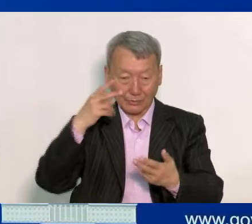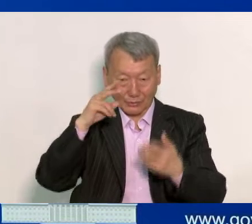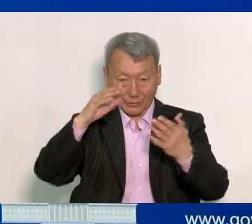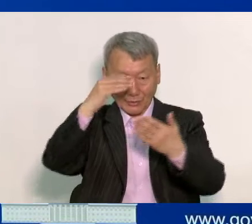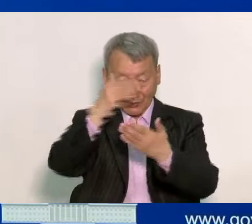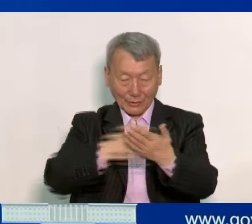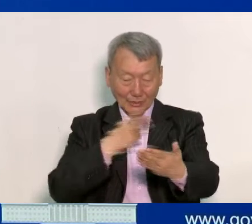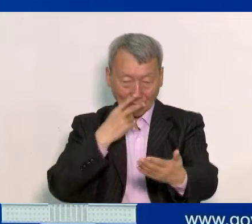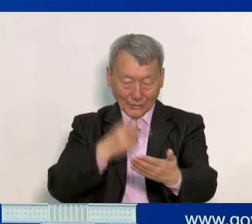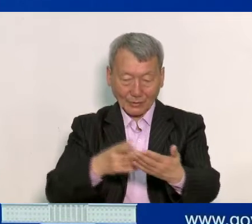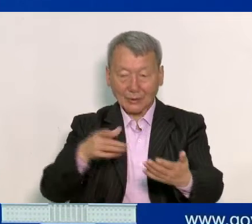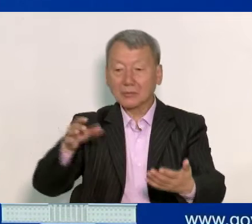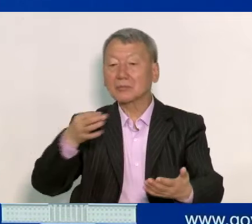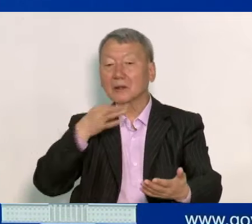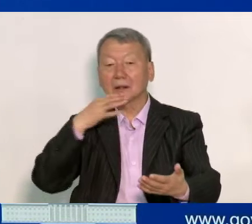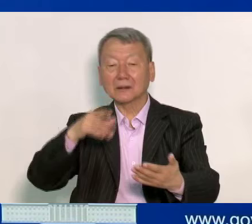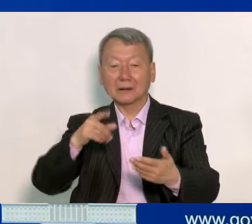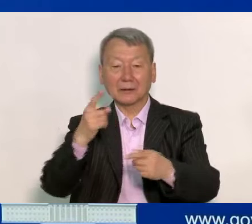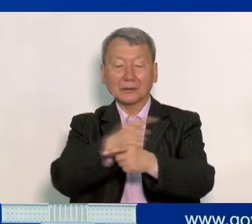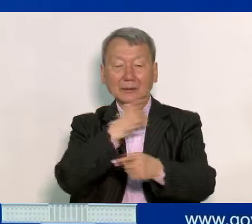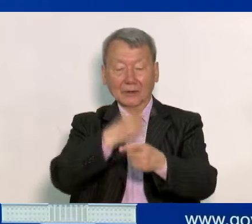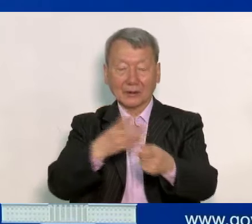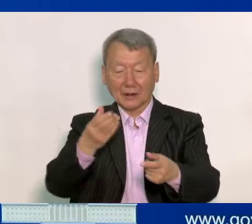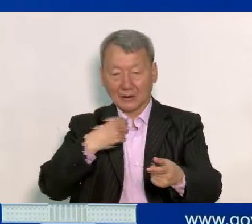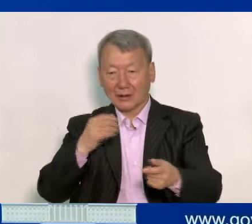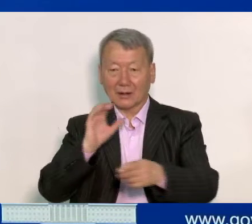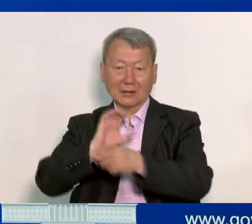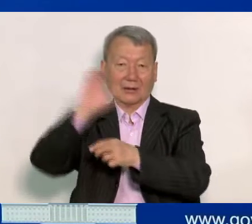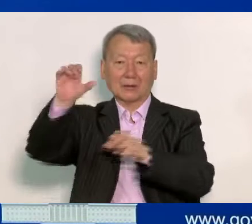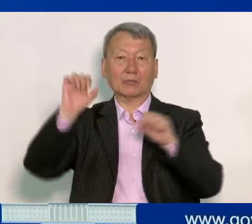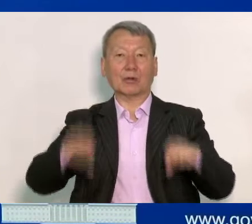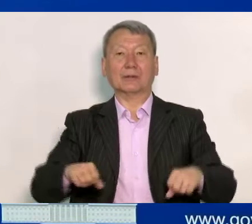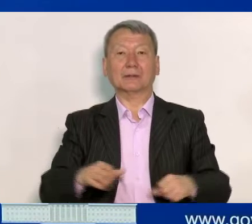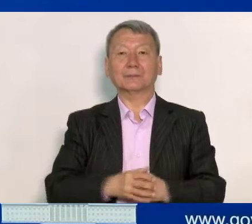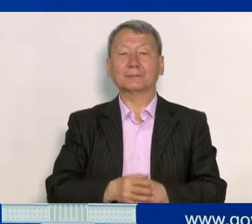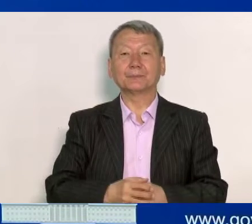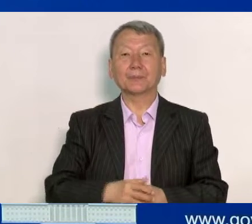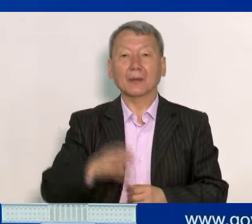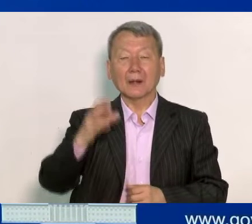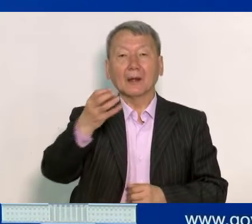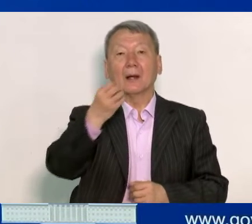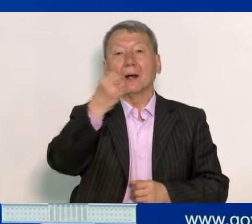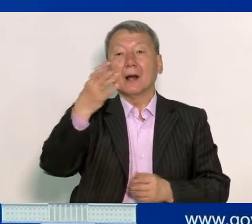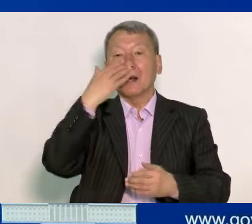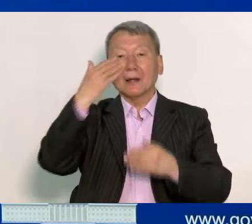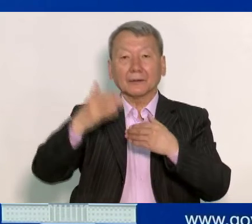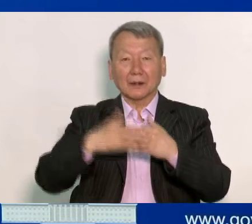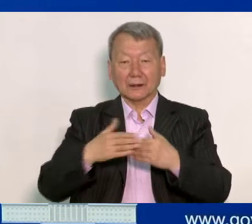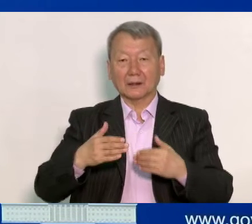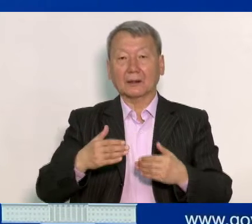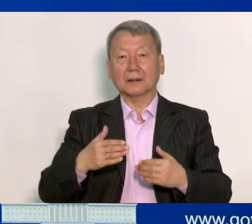ошол өздөрүнүн продукцияларын башка өлкөлөргө экспорт кыла алат да. Анан жакында